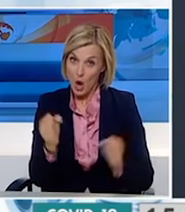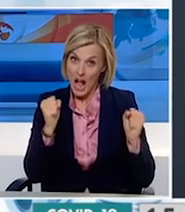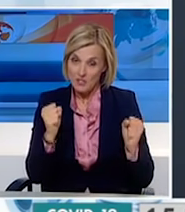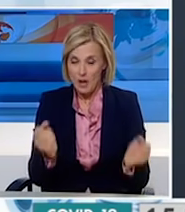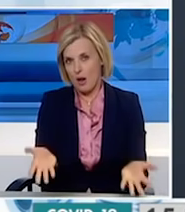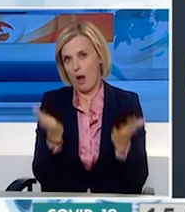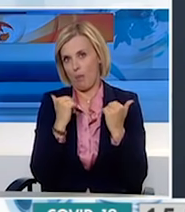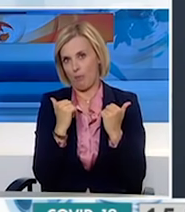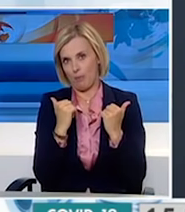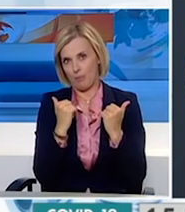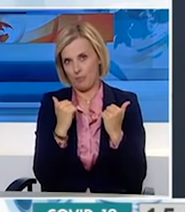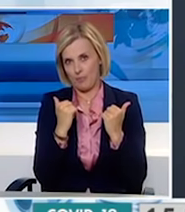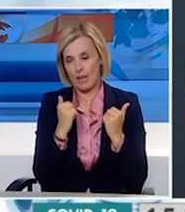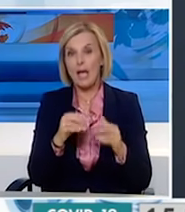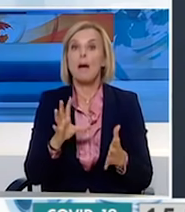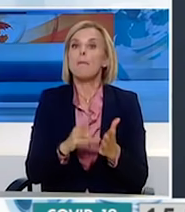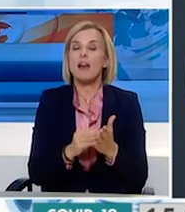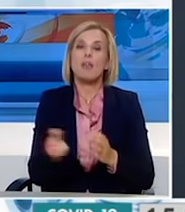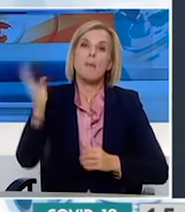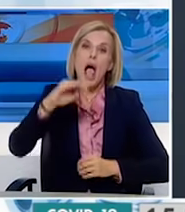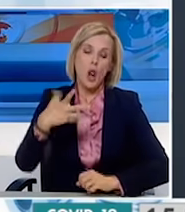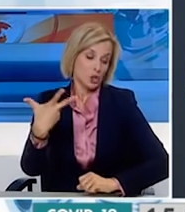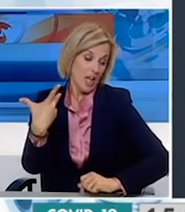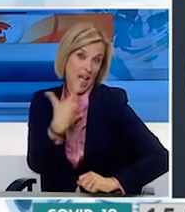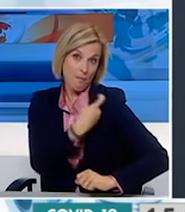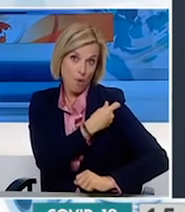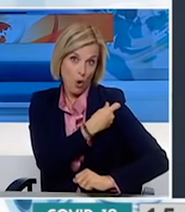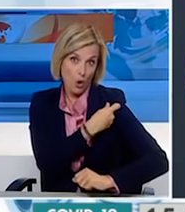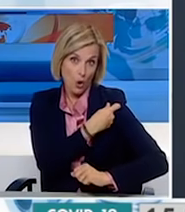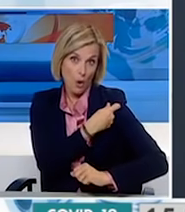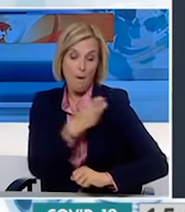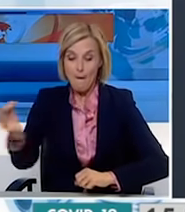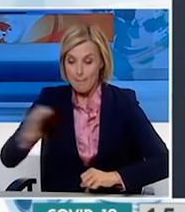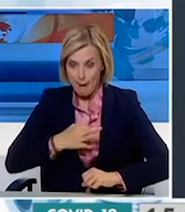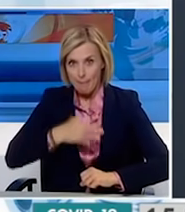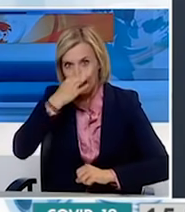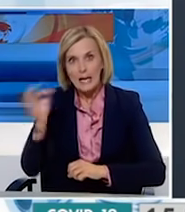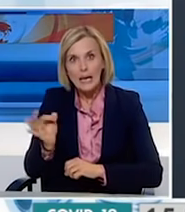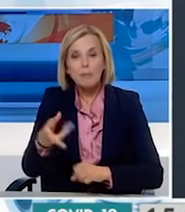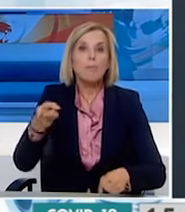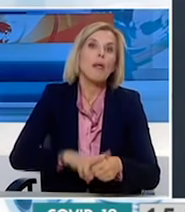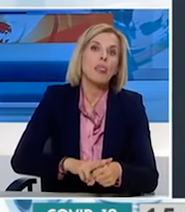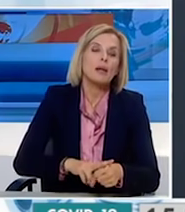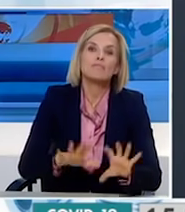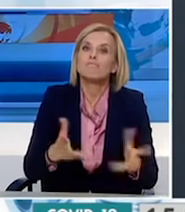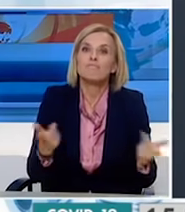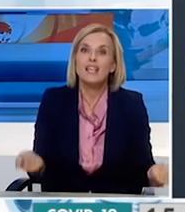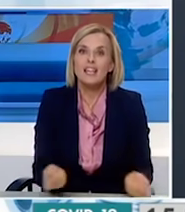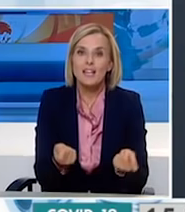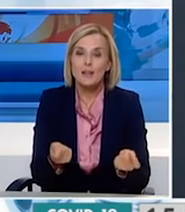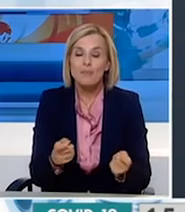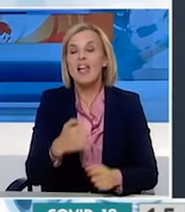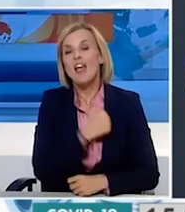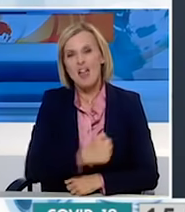μπολιάστηκε και πέθανε. Είναι λάθος. Μακάρι να ήταν μπολιασμένοι όλοι όσοι είχαν πεθάνει, γιατί το όφελος θα ήταν ασυγκρίτως περισσότερο. Δεν το καταλαβαίνει ο κόσμος